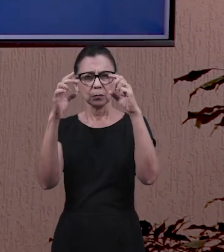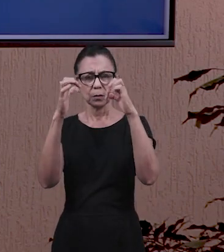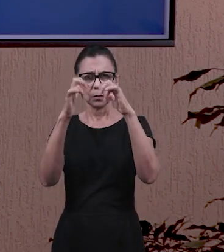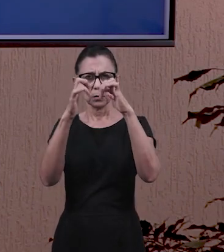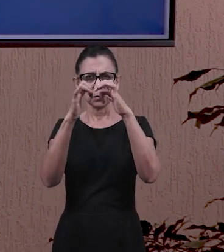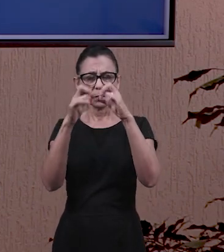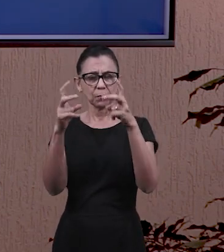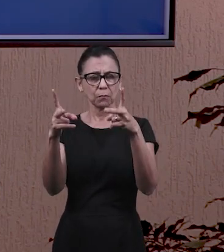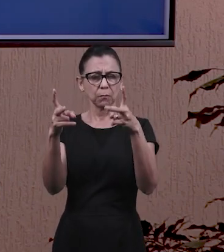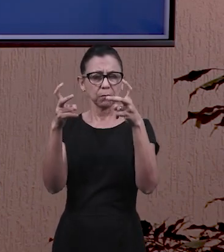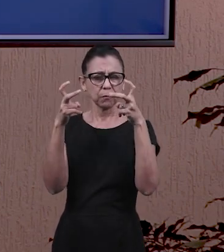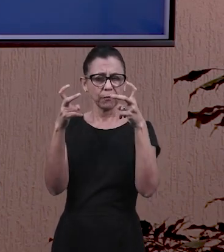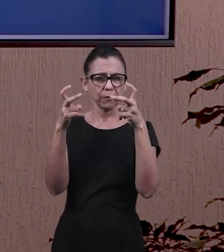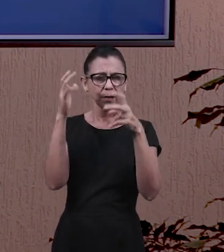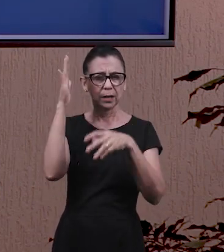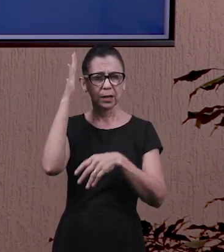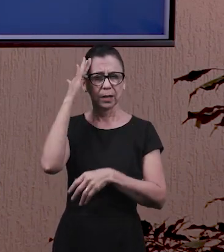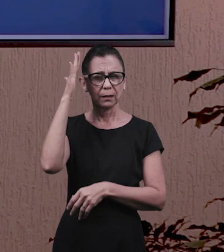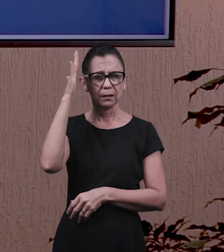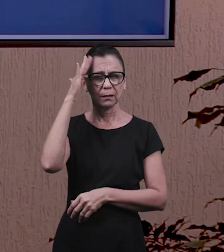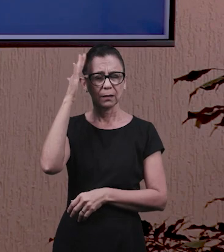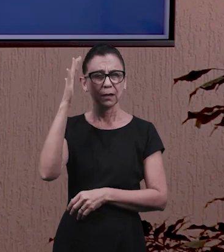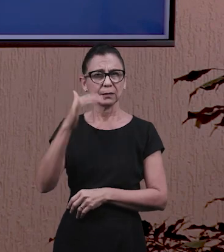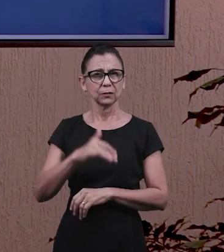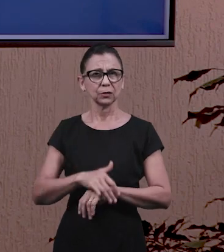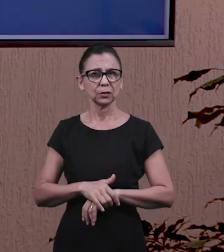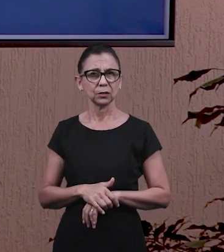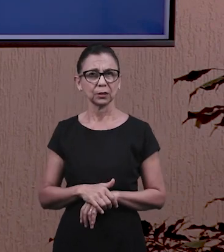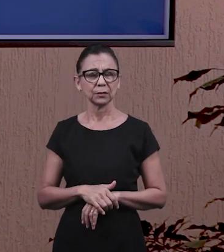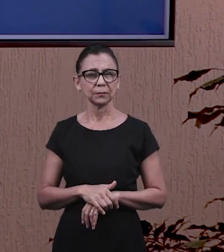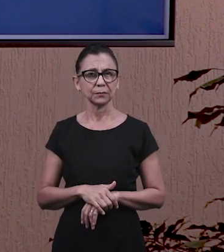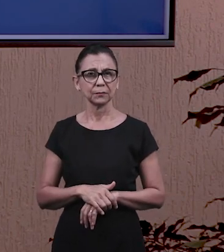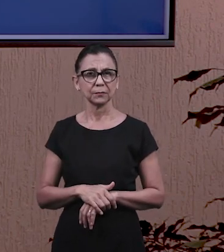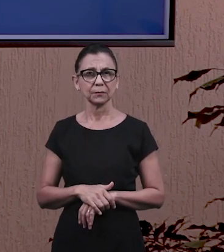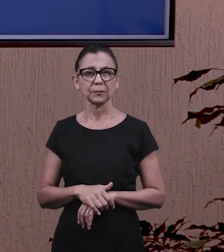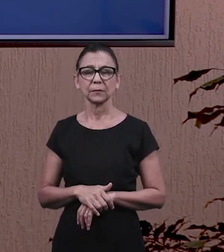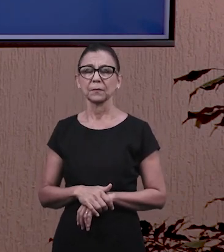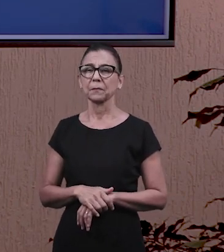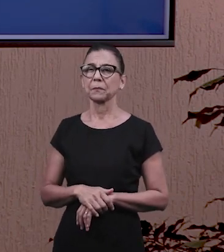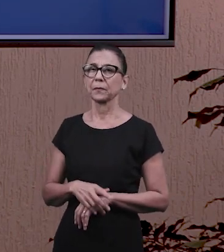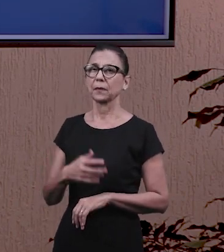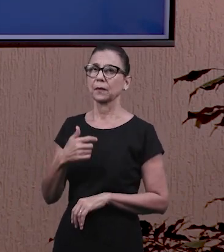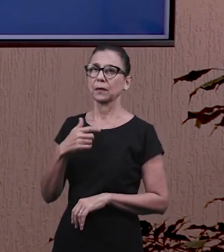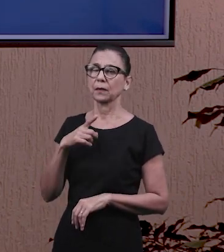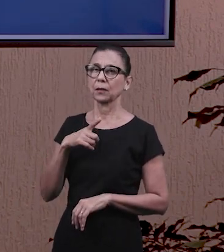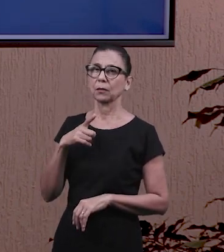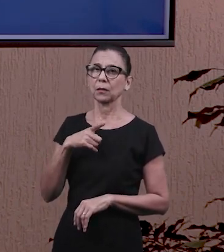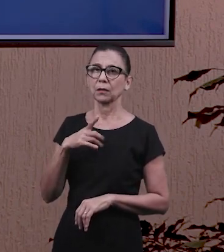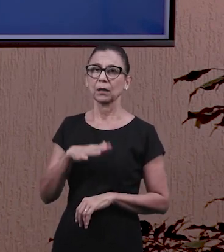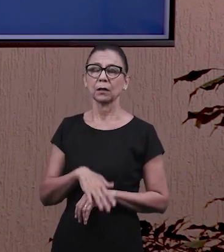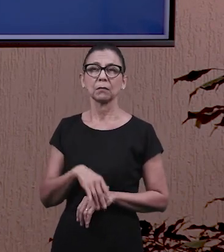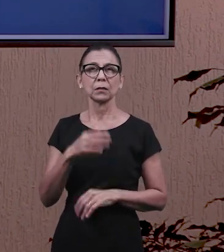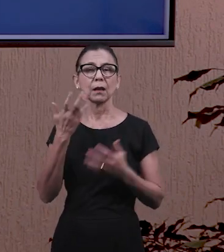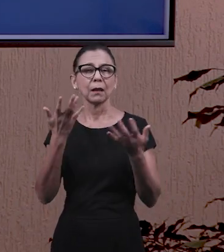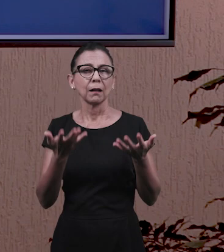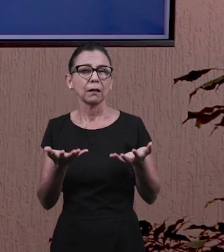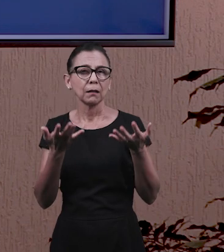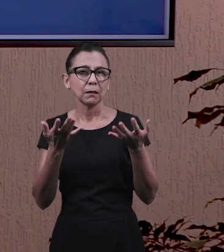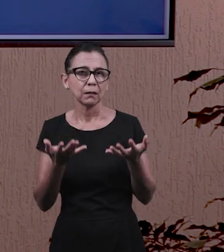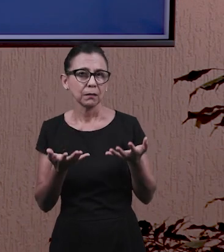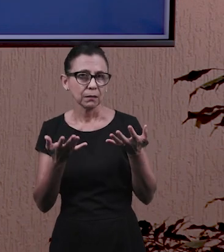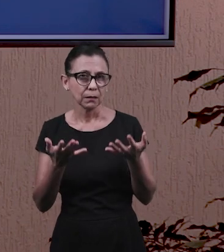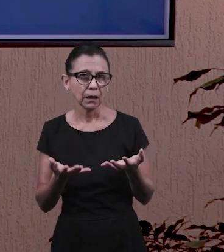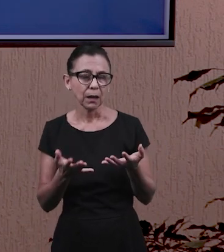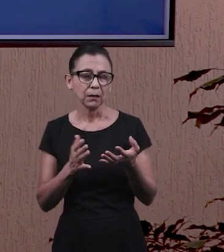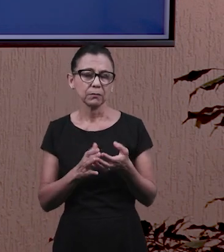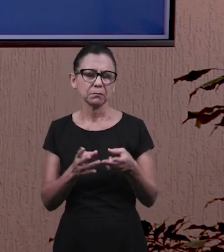processer la vision, c'est la manière comme notre cerveau interprète les choses. Donc, on peut voir un problème qui